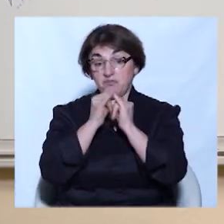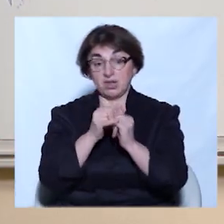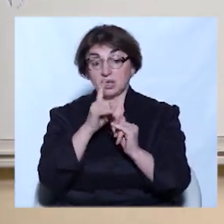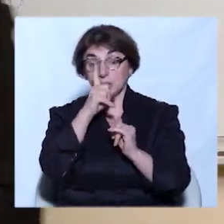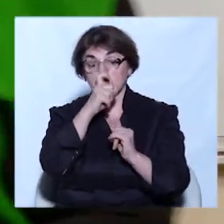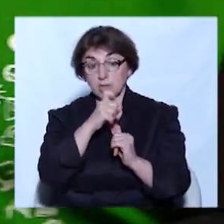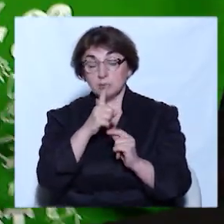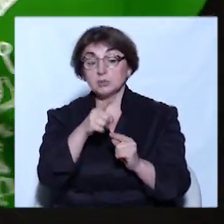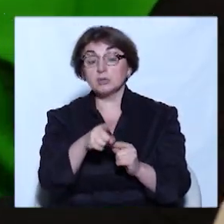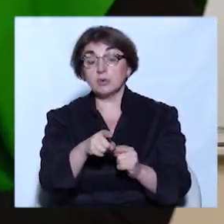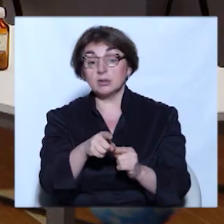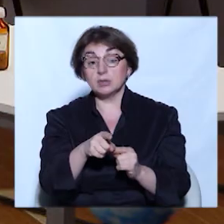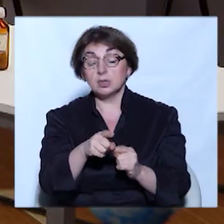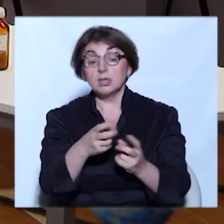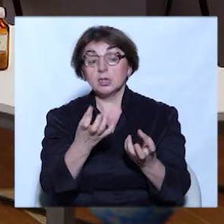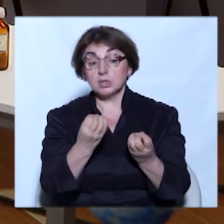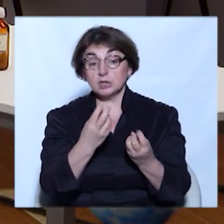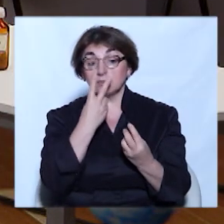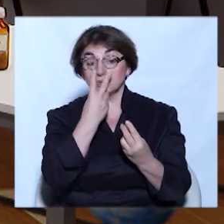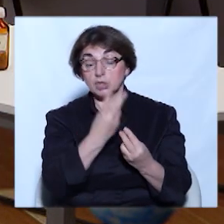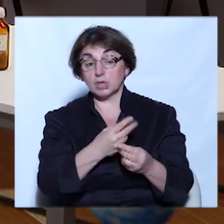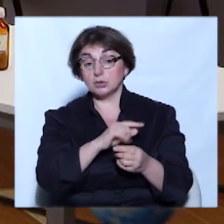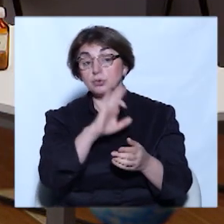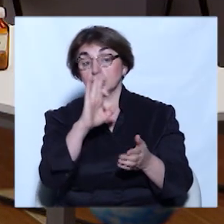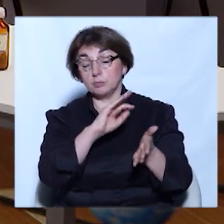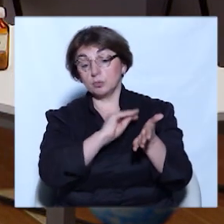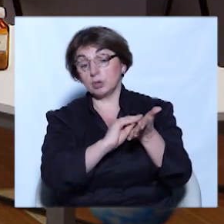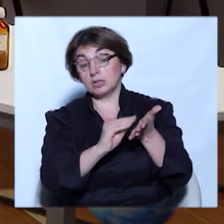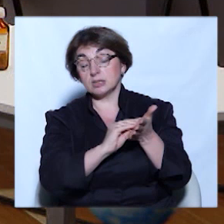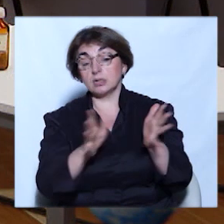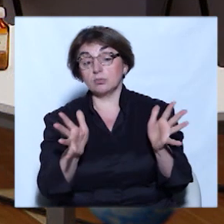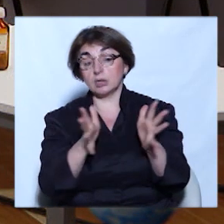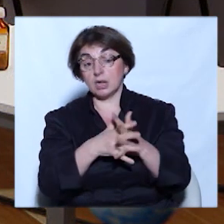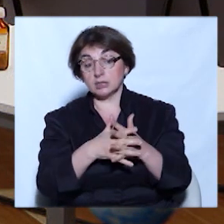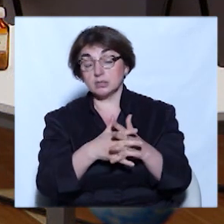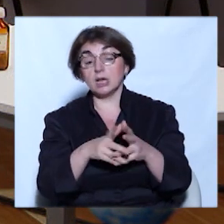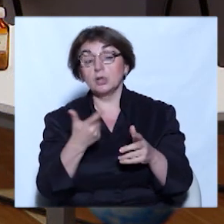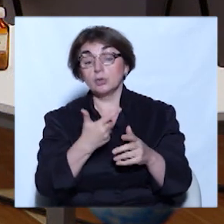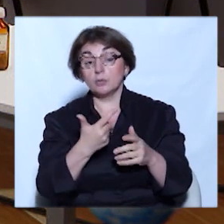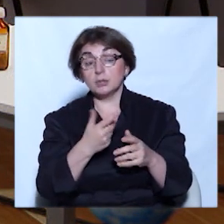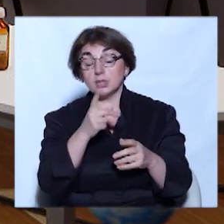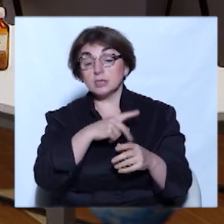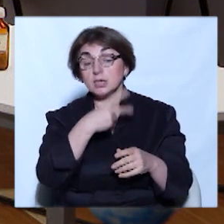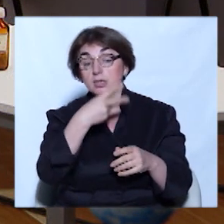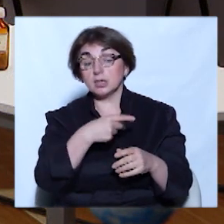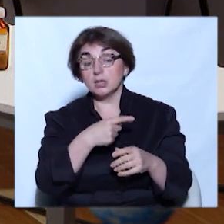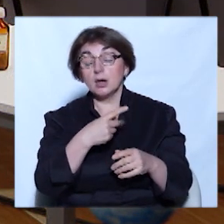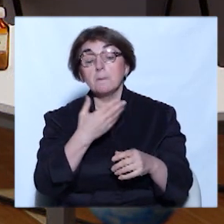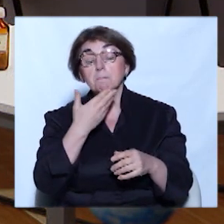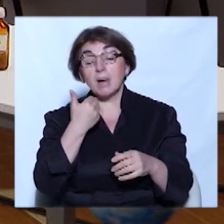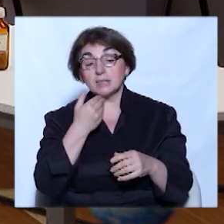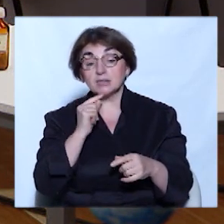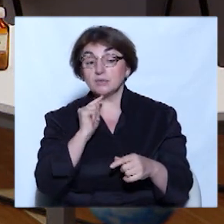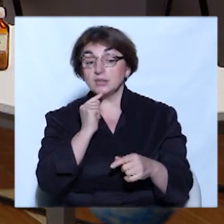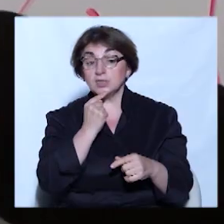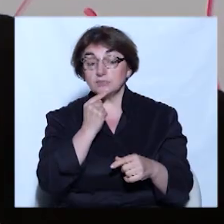და თქვენ კიდევ მინდა შეხედოთ რეაქციას, რომელიც დავწერე, ორი რეაქცია. ესე იგი, მარტივი ნივთიერების